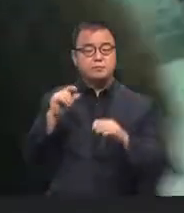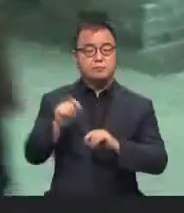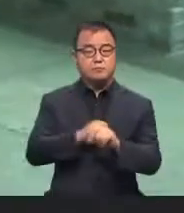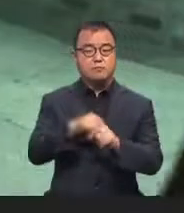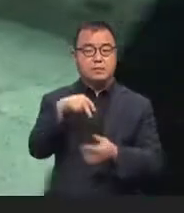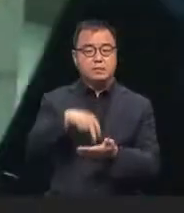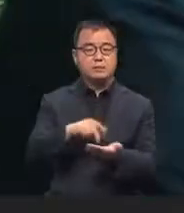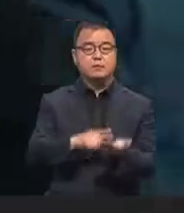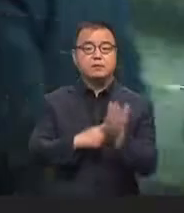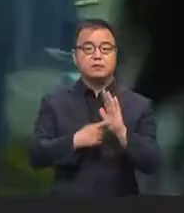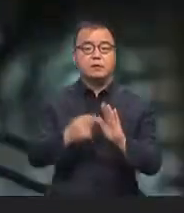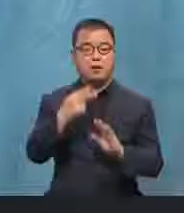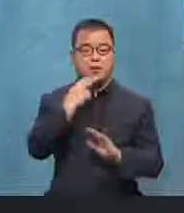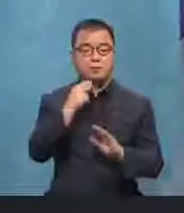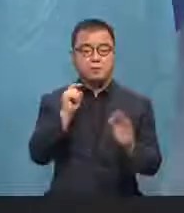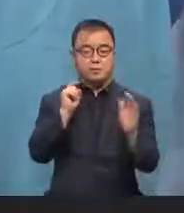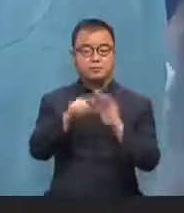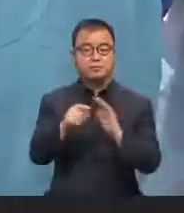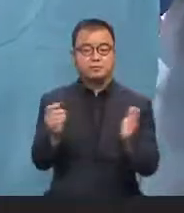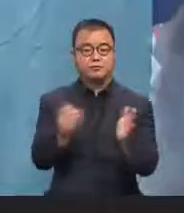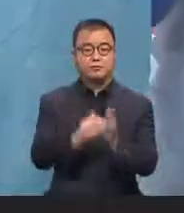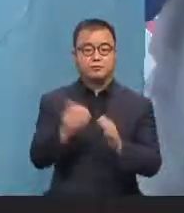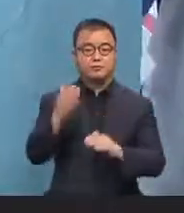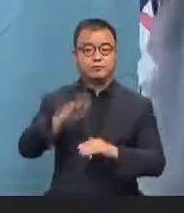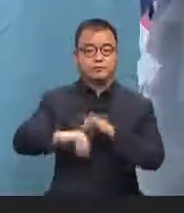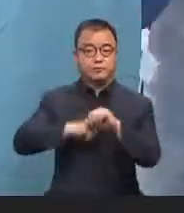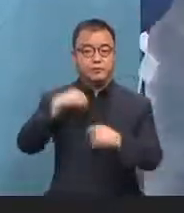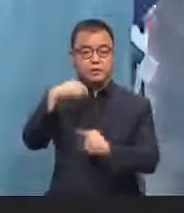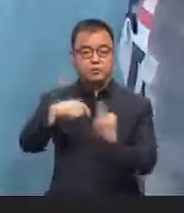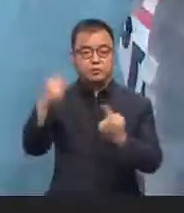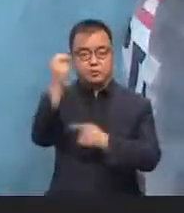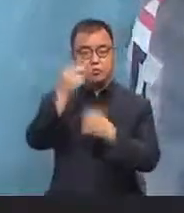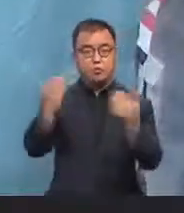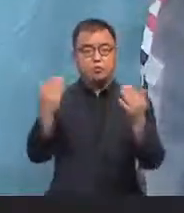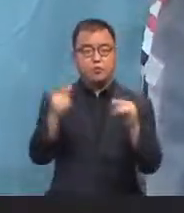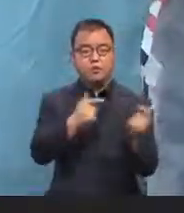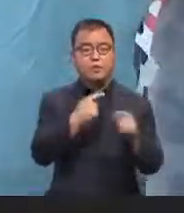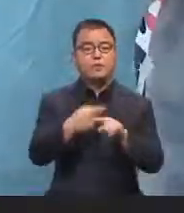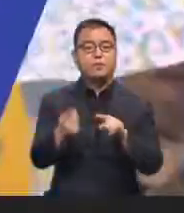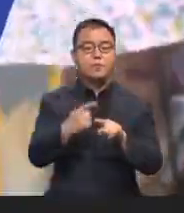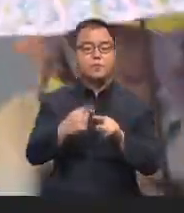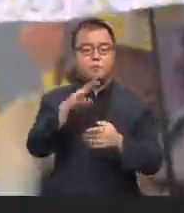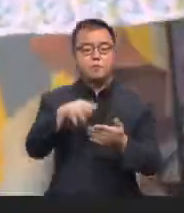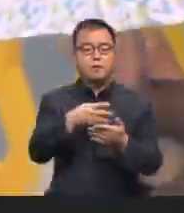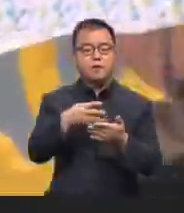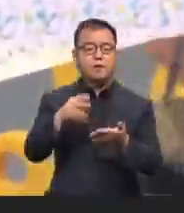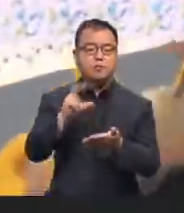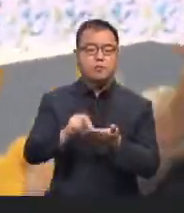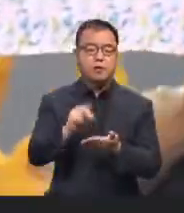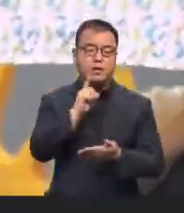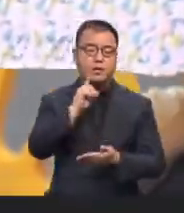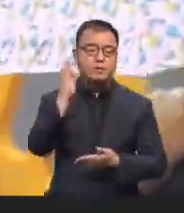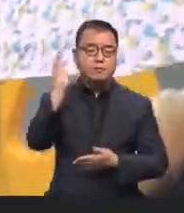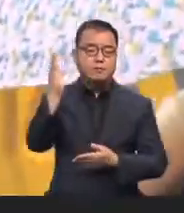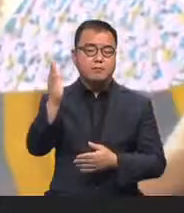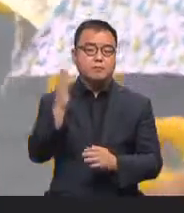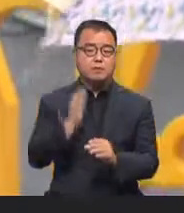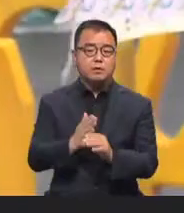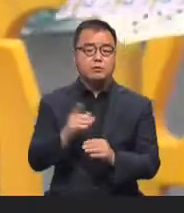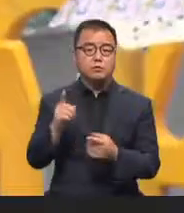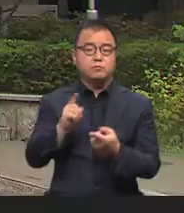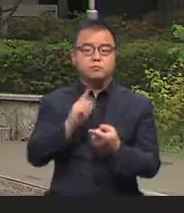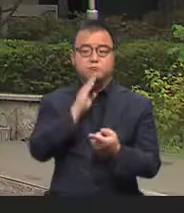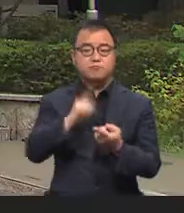청문장에 들어갔습니다. 다만 자사고들이 공통적으로 평가지표를 문제 삼는 만큼 평가 자체의 부당성을 주장한 것으로